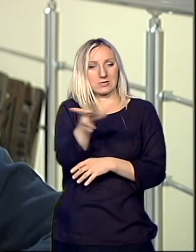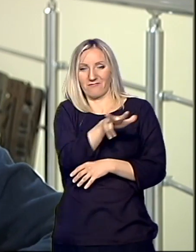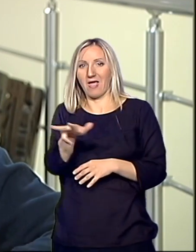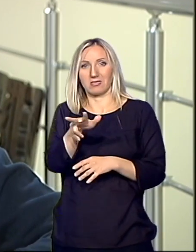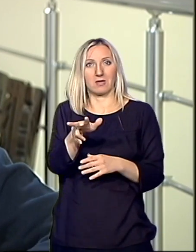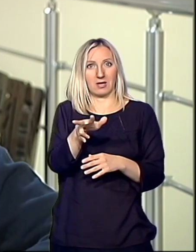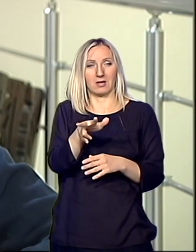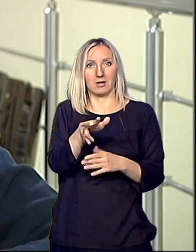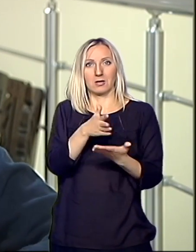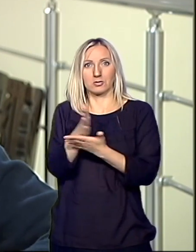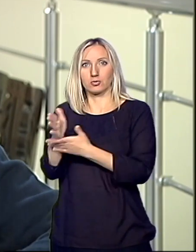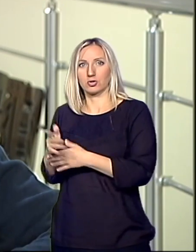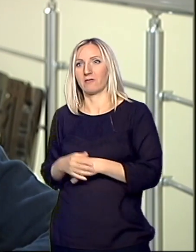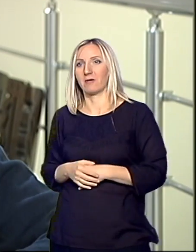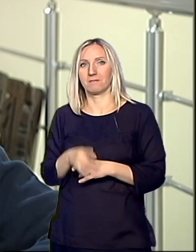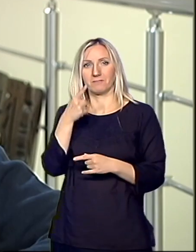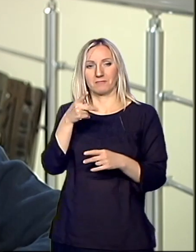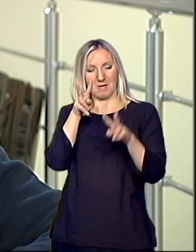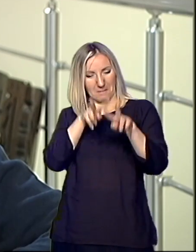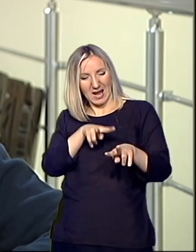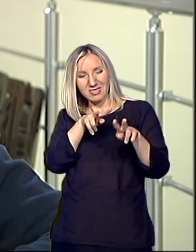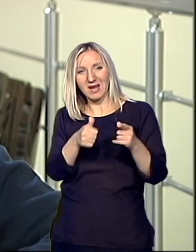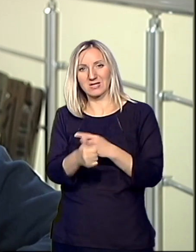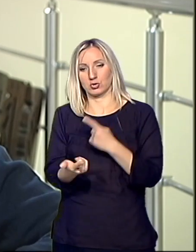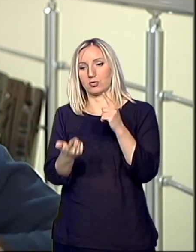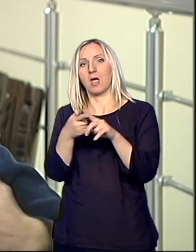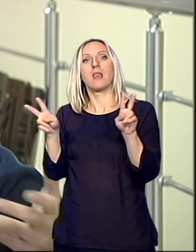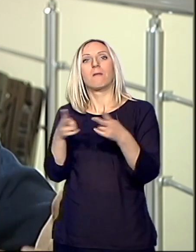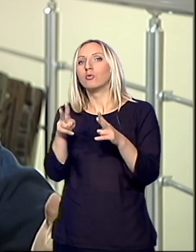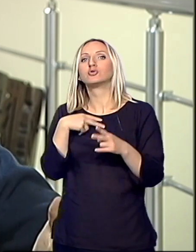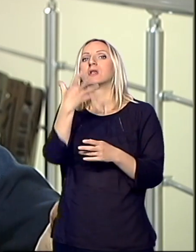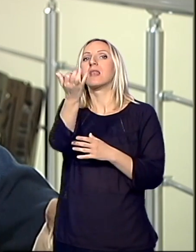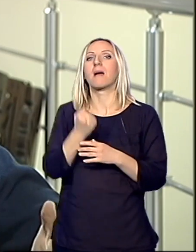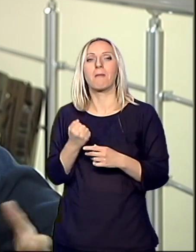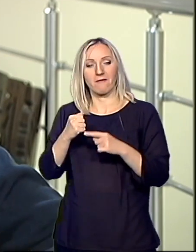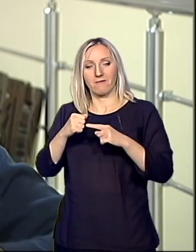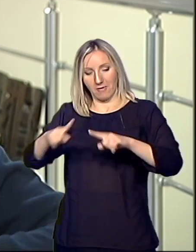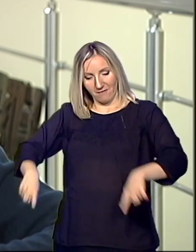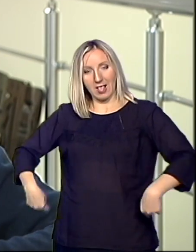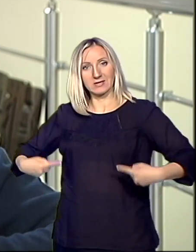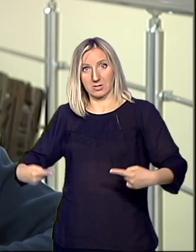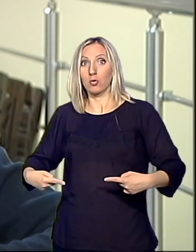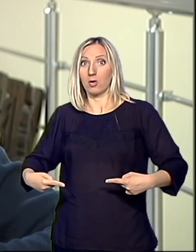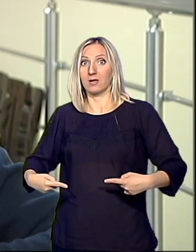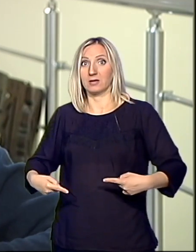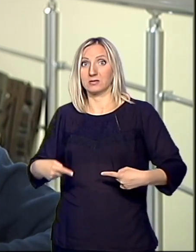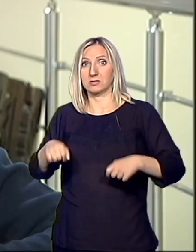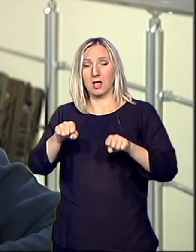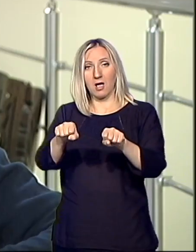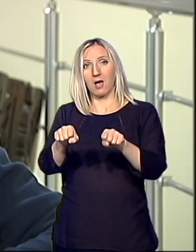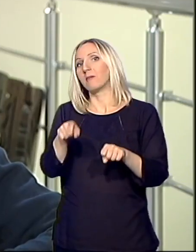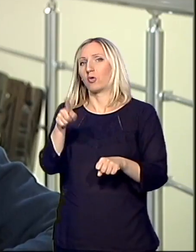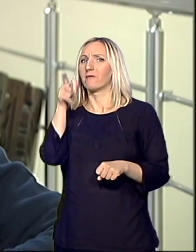problem predrasuda, one su problem nemogućnosti da nabavite invalidska kolica, što je jedan od vrlo jakih